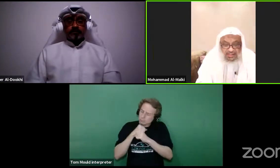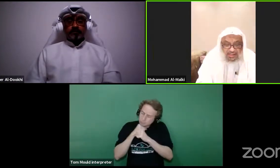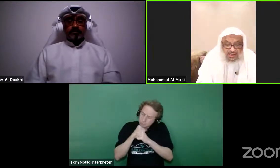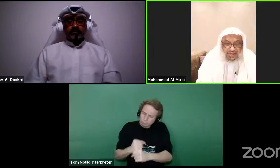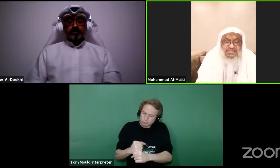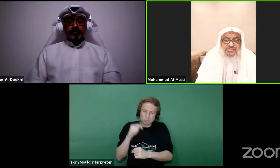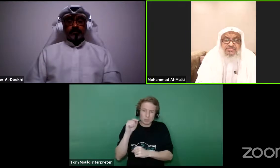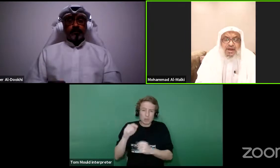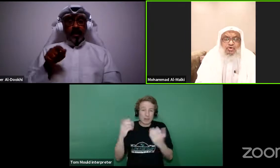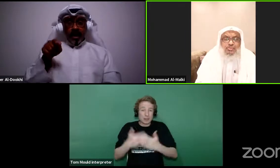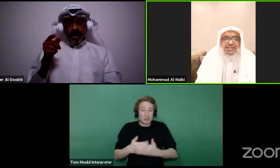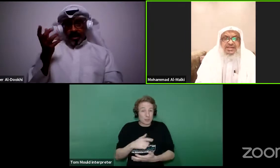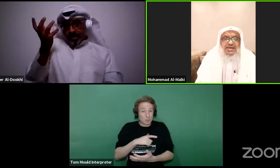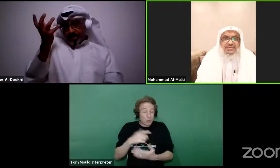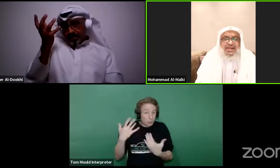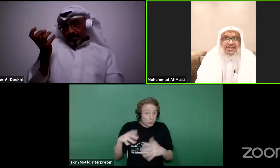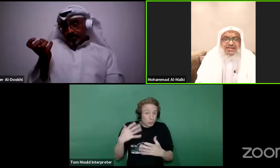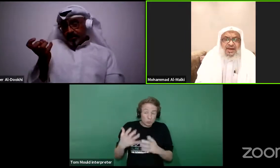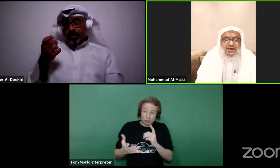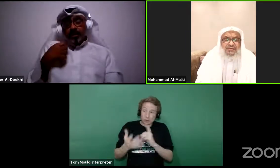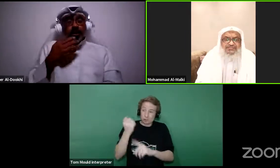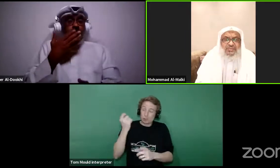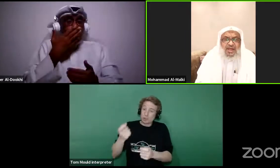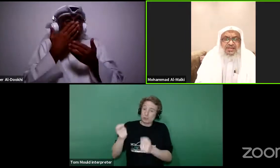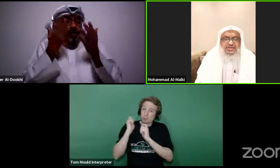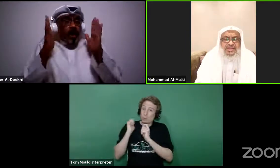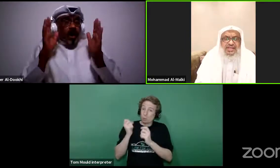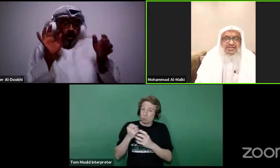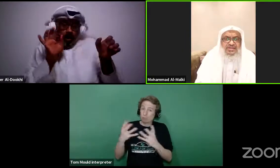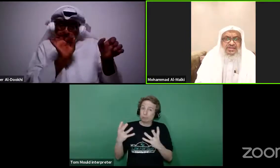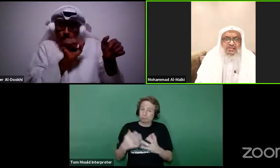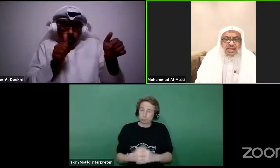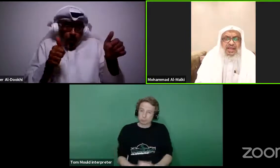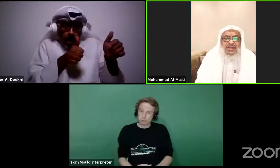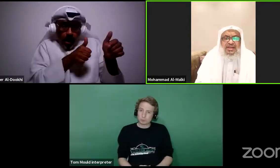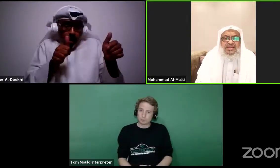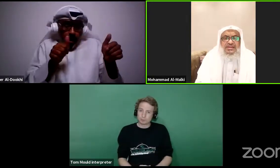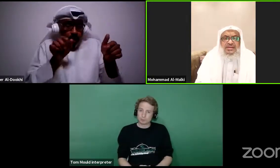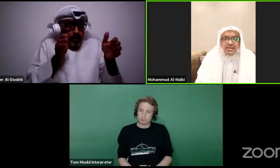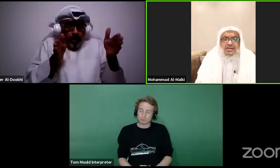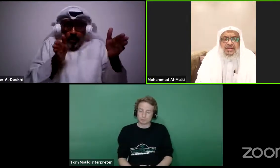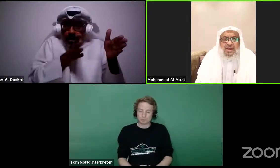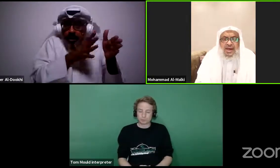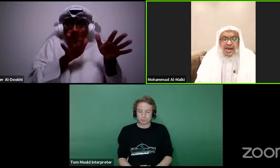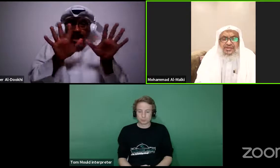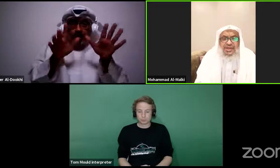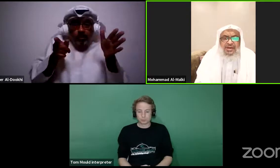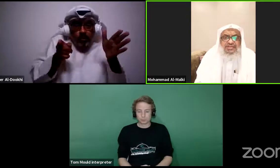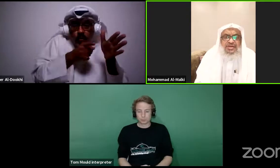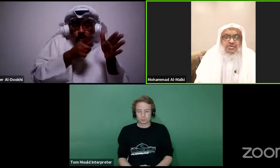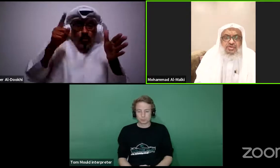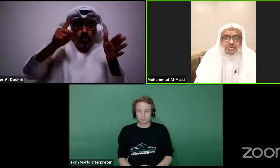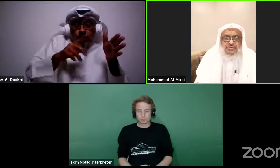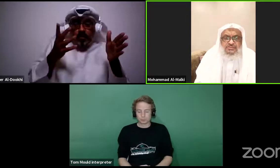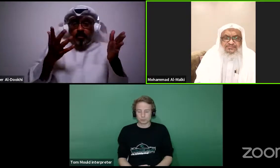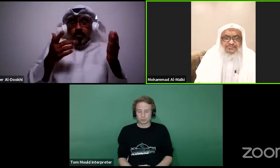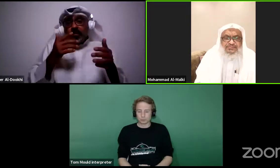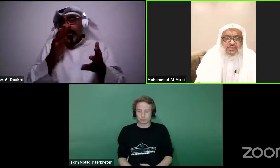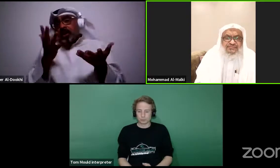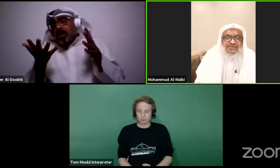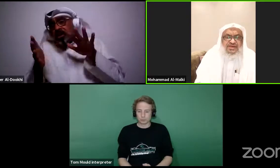وهذه الليلة ليست معلومة بعينها أي ليلة هي، ولكن أرجى ما